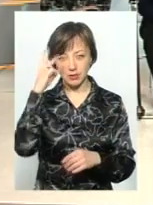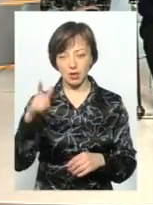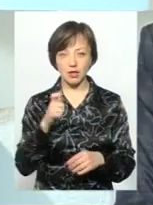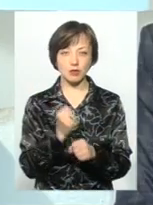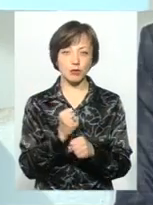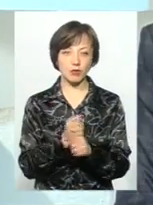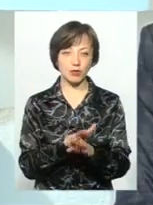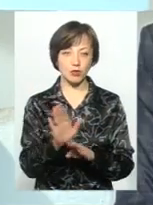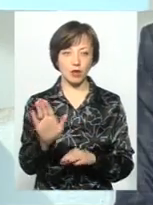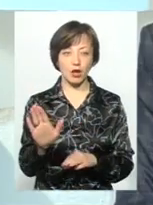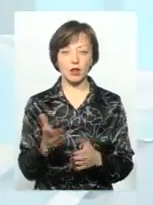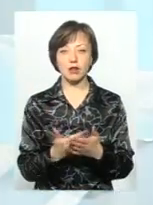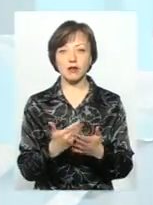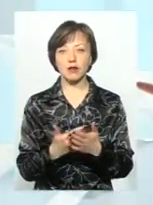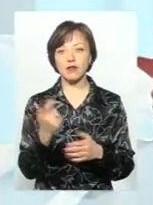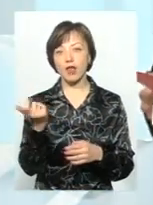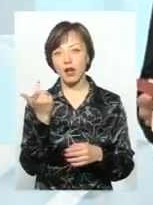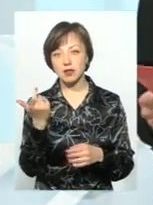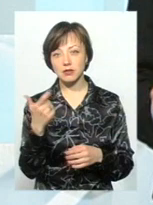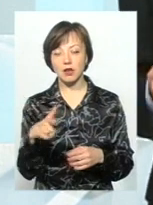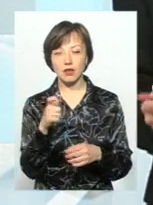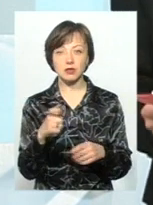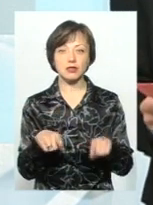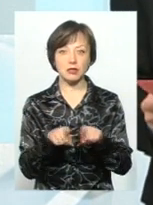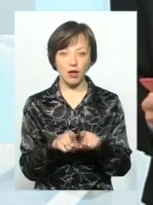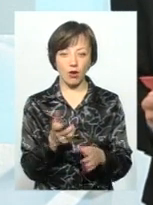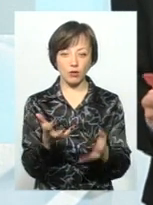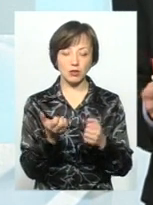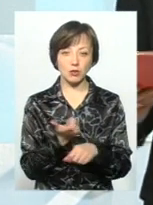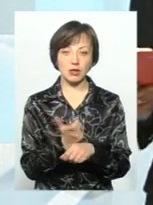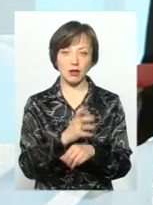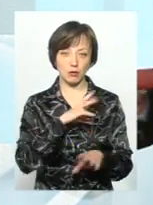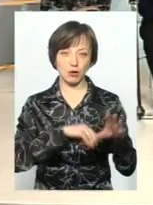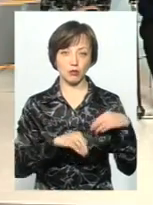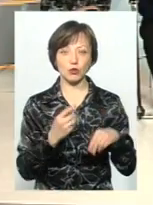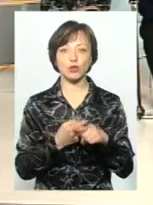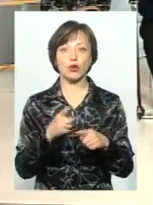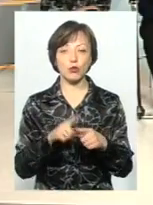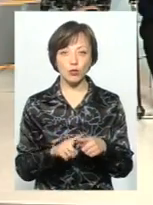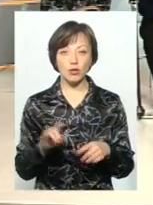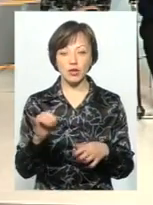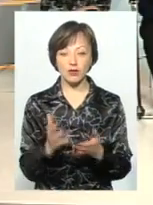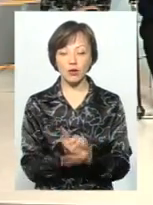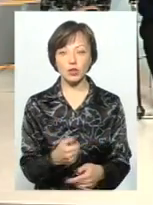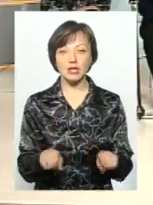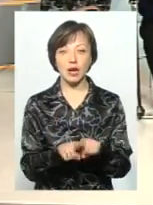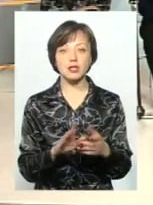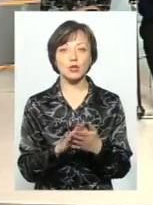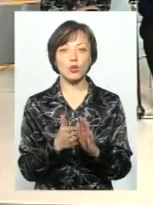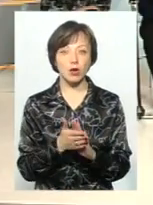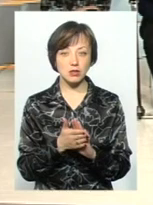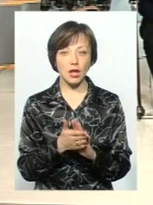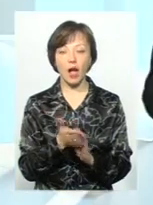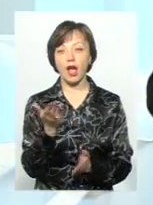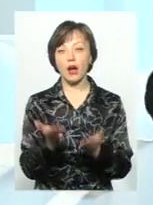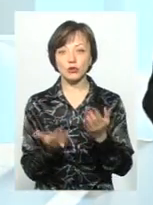робите свою роботу, так? Але там власники газів і так далі, що вони і так отримують там прибутки. Тому, відповідно, і от виходить така ситуація, і